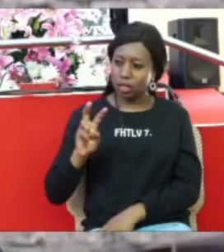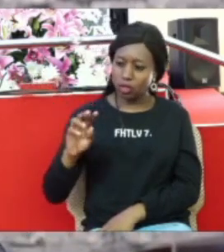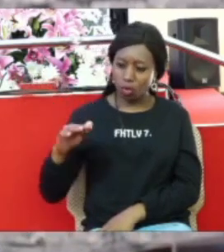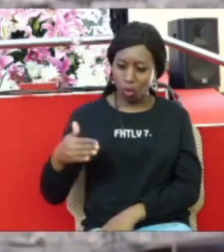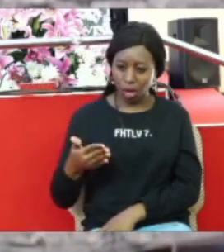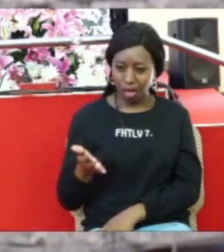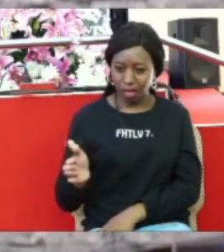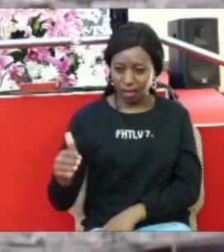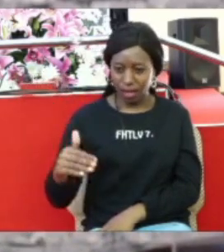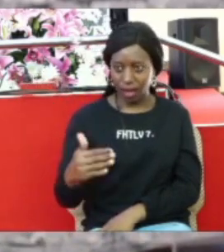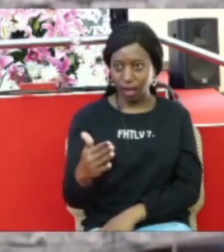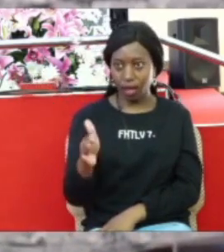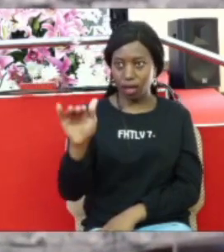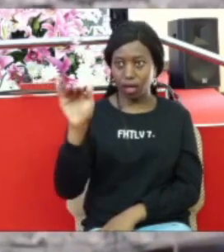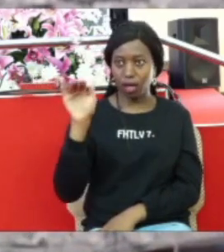kinyoka.